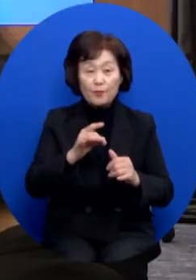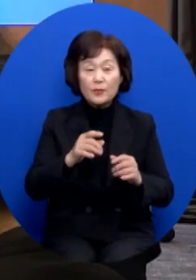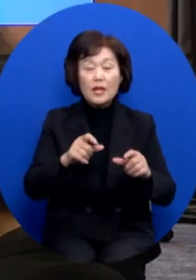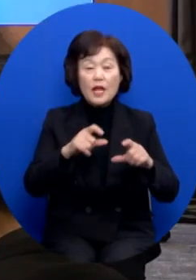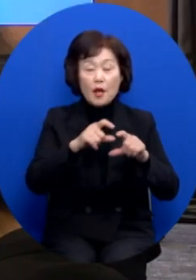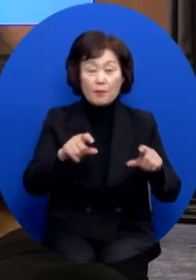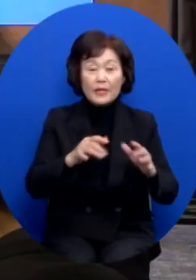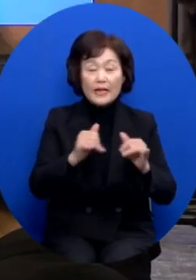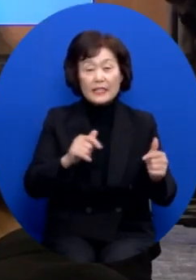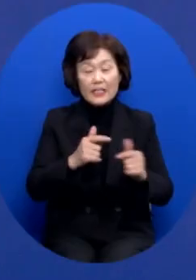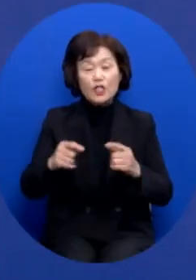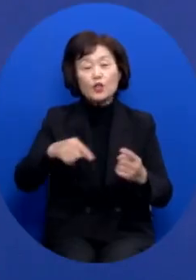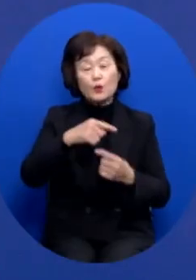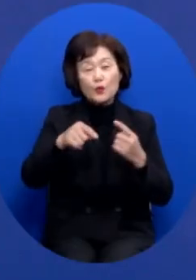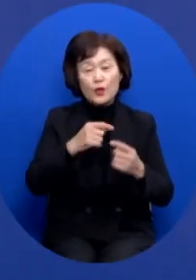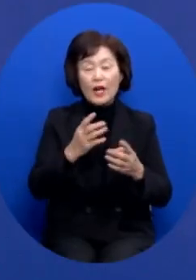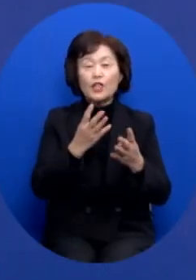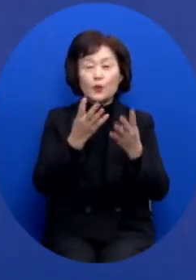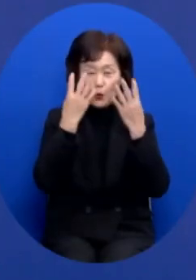민영교도소입니다.